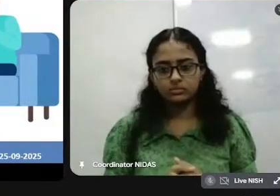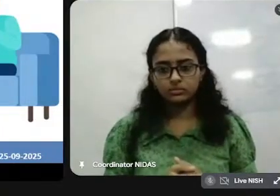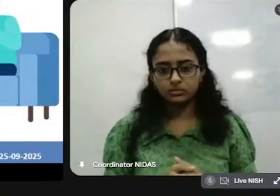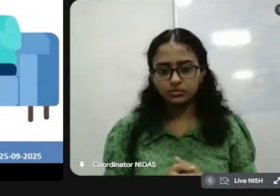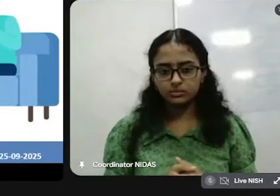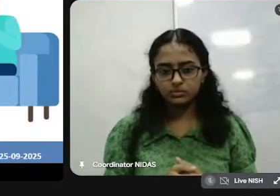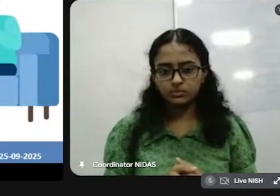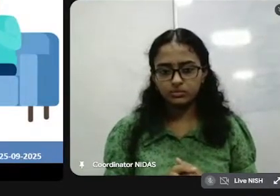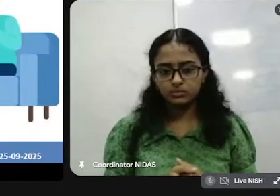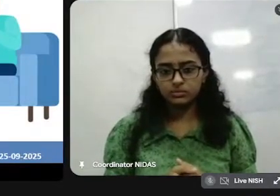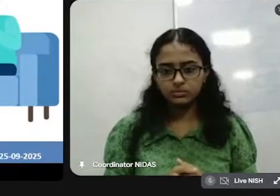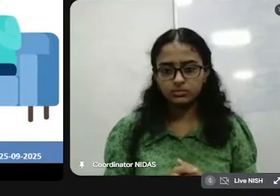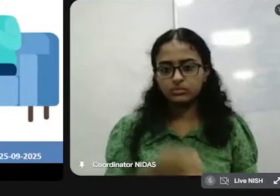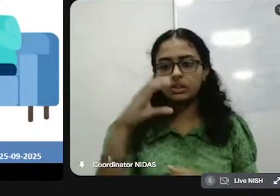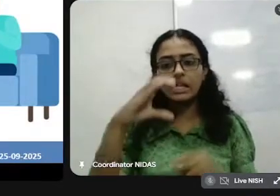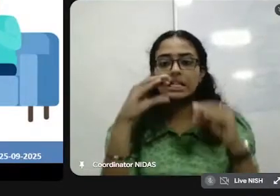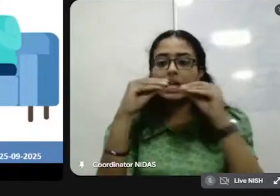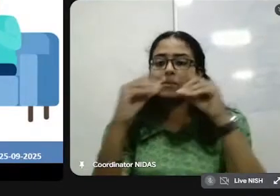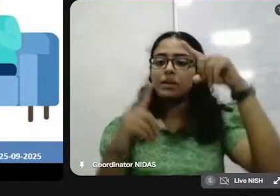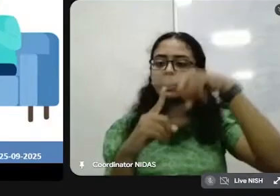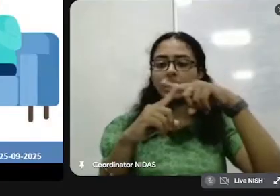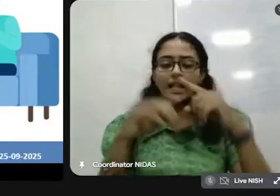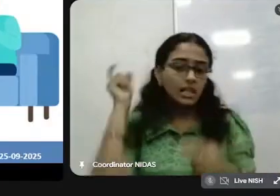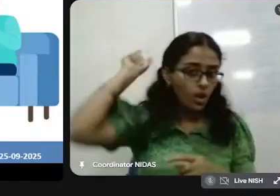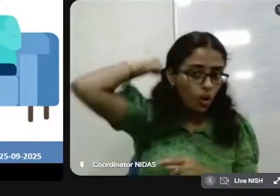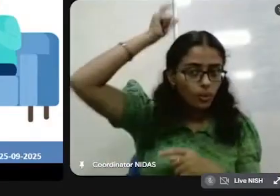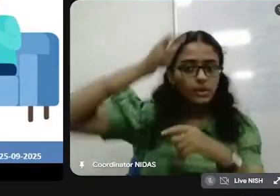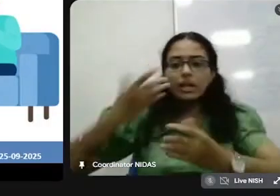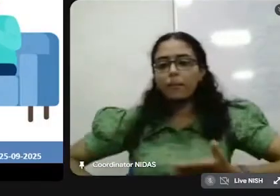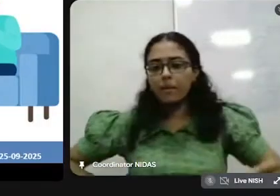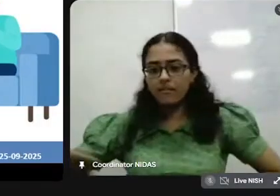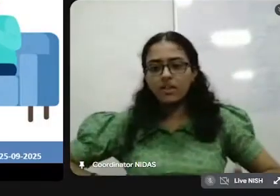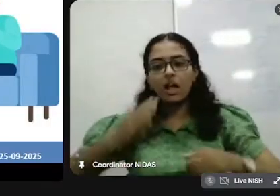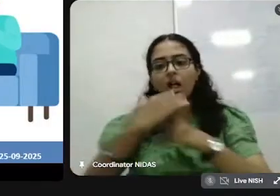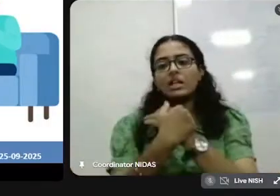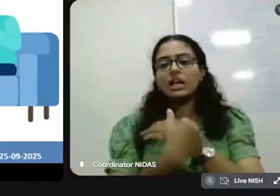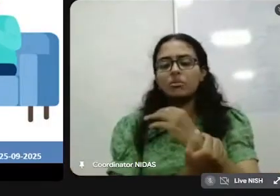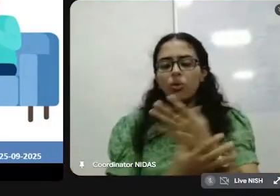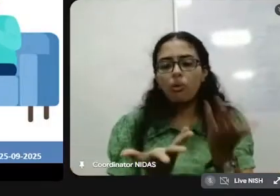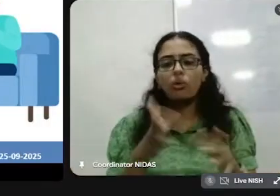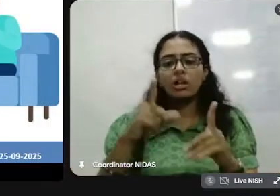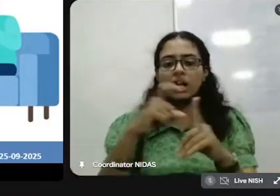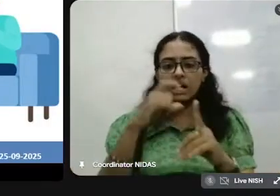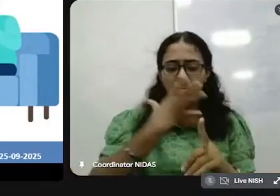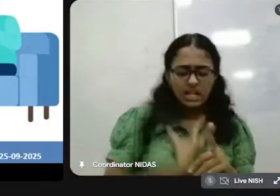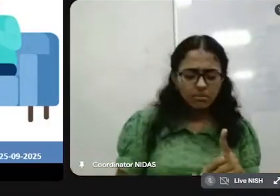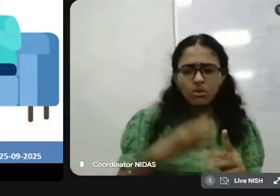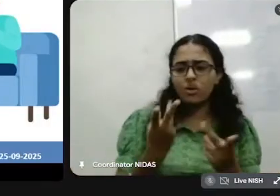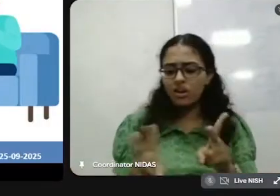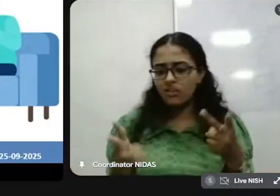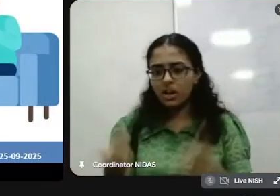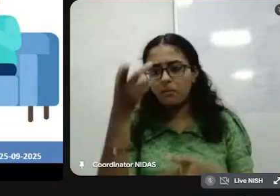പറ്റും. പിന്നെ നമ്മൾ യൂസ് ചെയ്യുന്നത് കോഗ്നിറ്റീവ് ബിഹേവിയർ തെറപ്പി. അപ്പം മുമ്പേ പറഞ്ഞ പോലെ ഡിപ്രഷൻ പോലുള്ള അവസ്ഥകളിലാണെങ്കിൽ നമ്മുടെ